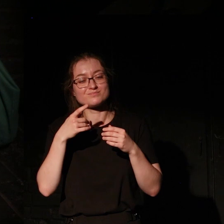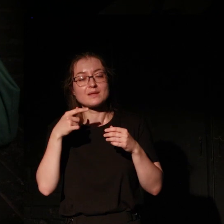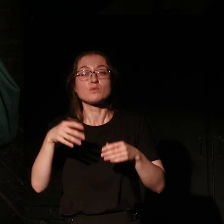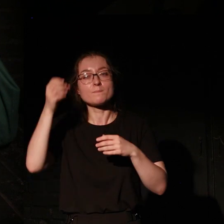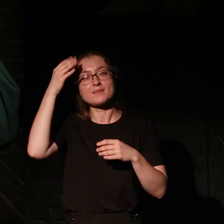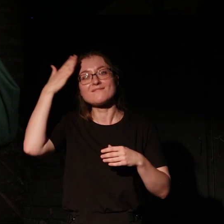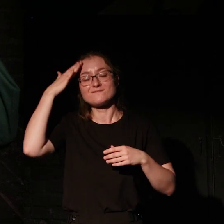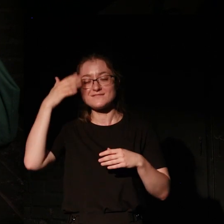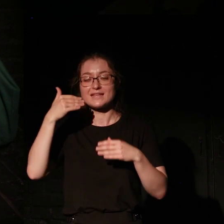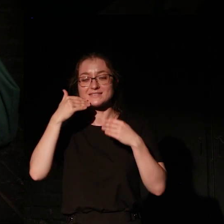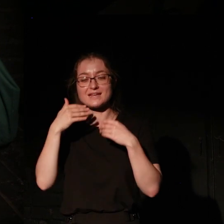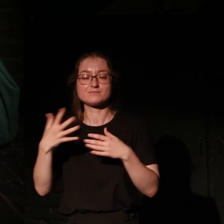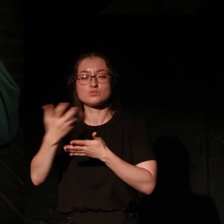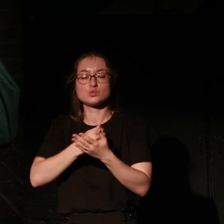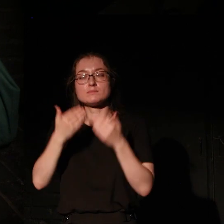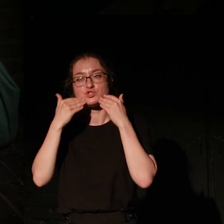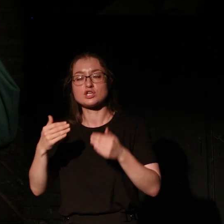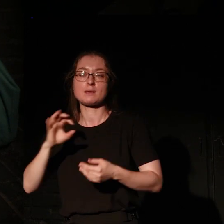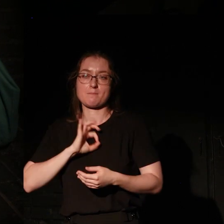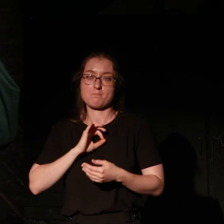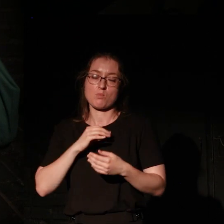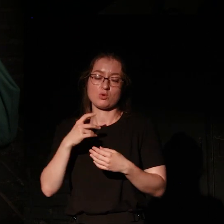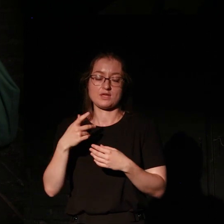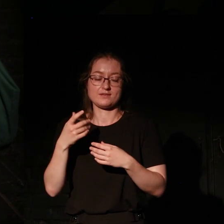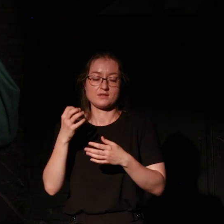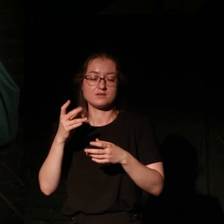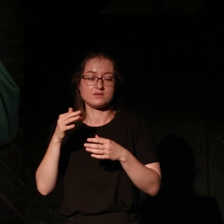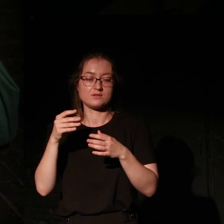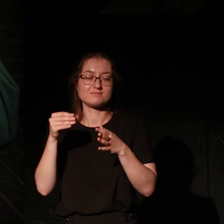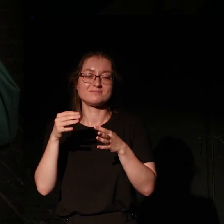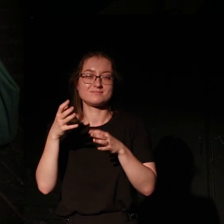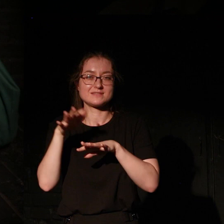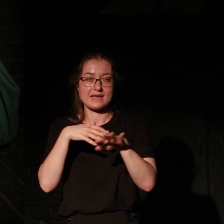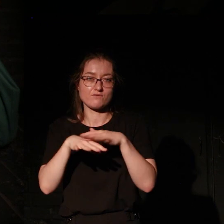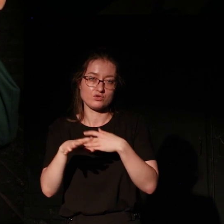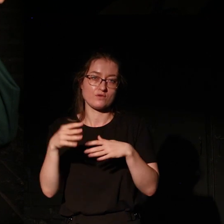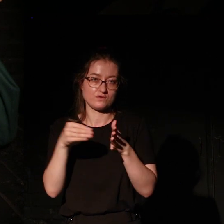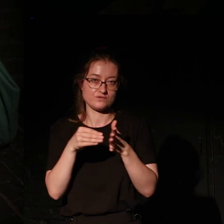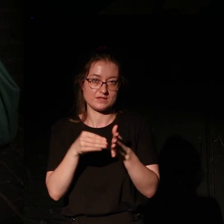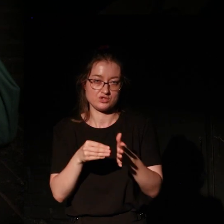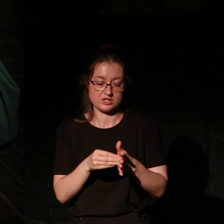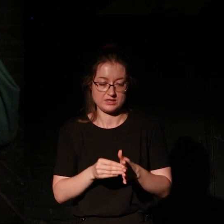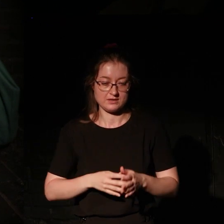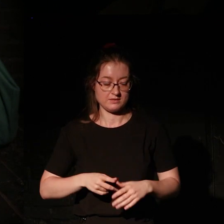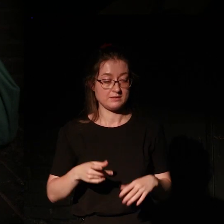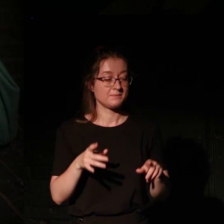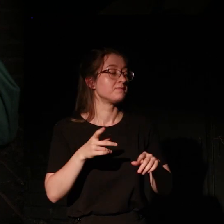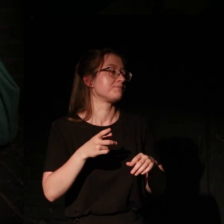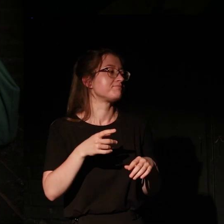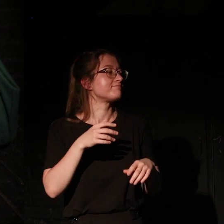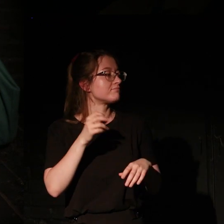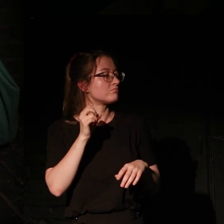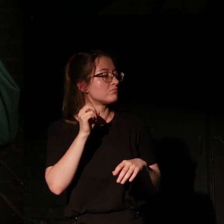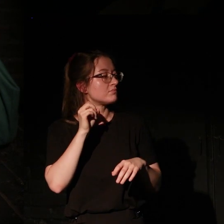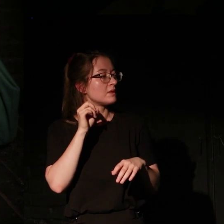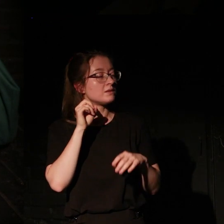można czytać. Tak, i rozumiem, że tutaj pokazuje też Pani to, że ten pierwiastek ludzki, znaczy,